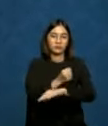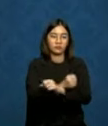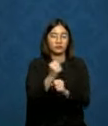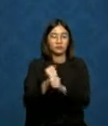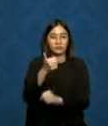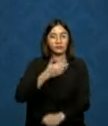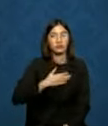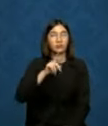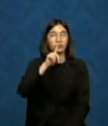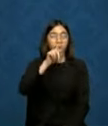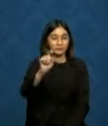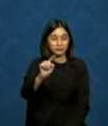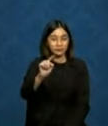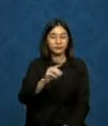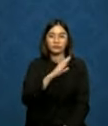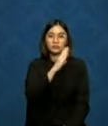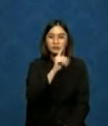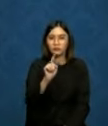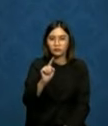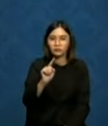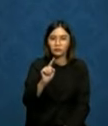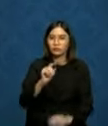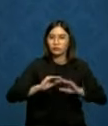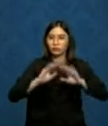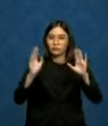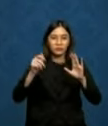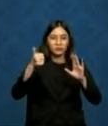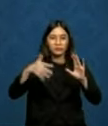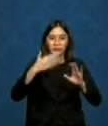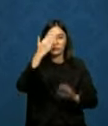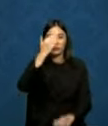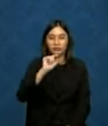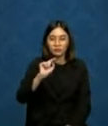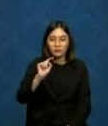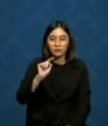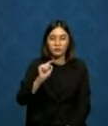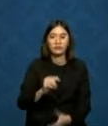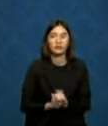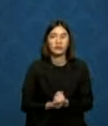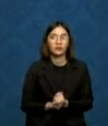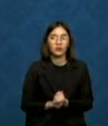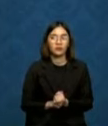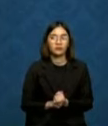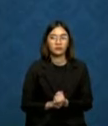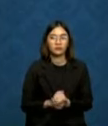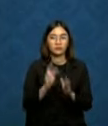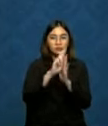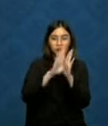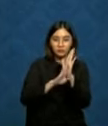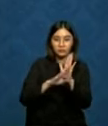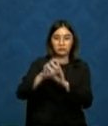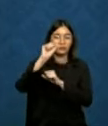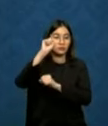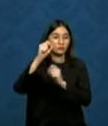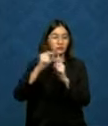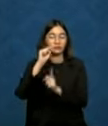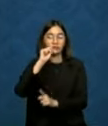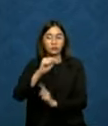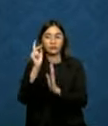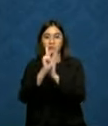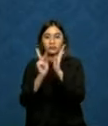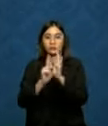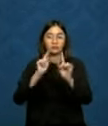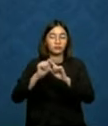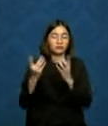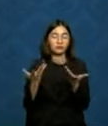และผมถามเผื่อไปเลยนะครับว่าหากไม่สามารถยกเว้นได้เี่เป็นเพราะอะไรเป็นเพราะว่าระเบียบประกาศคำสั่งหรือกฎ